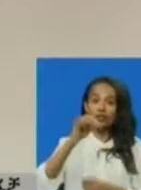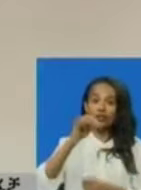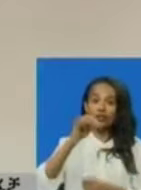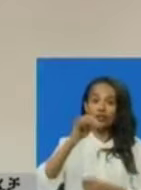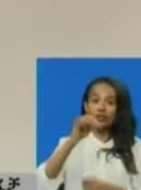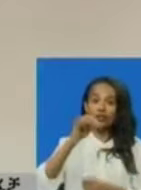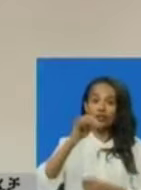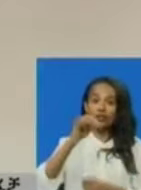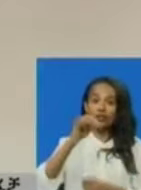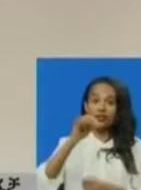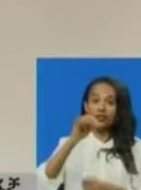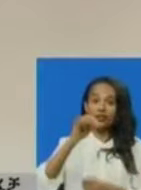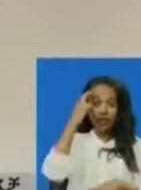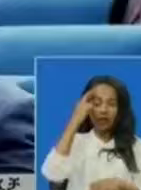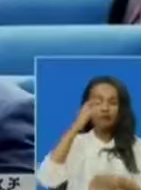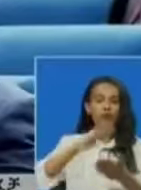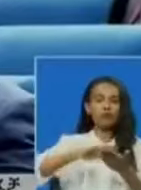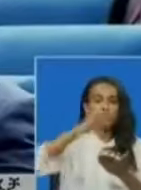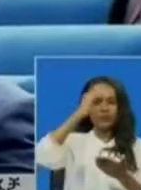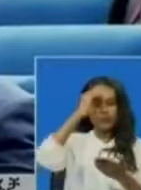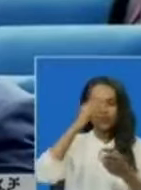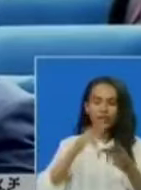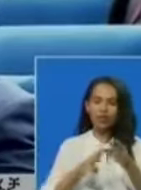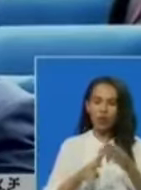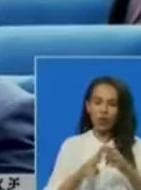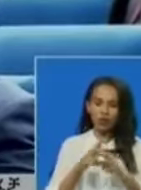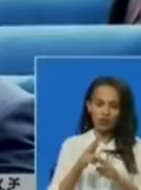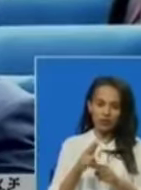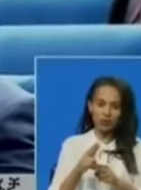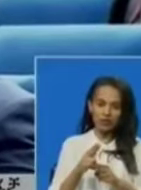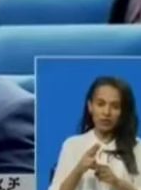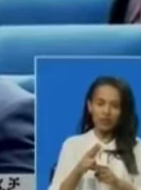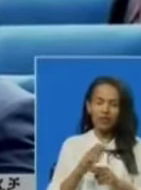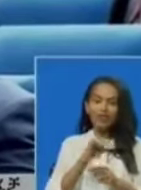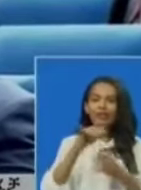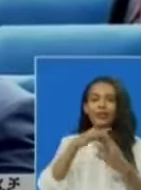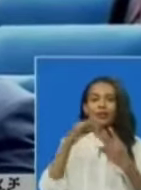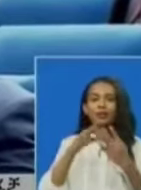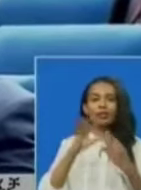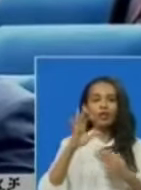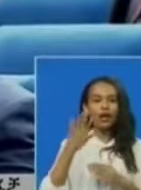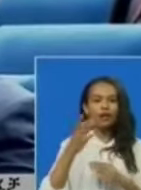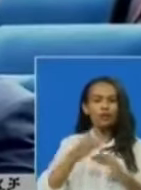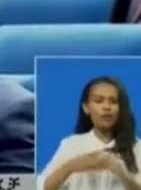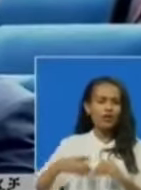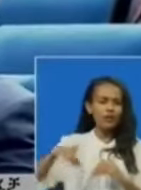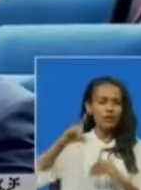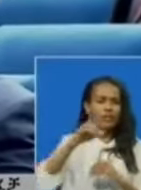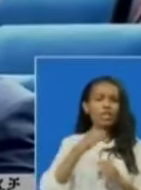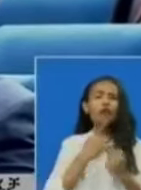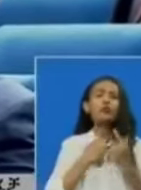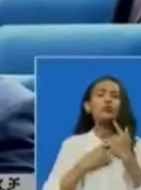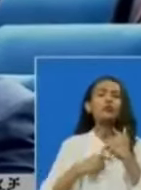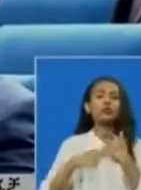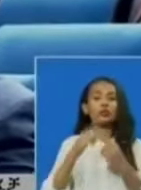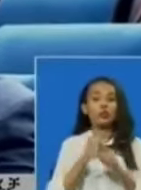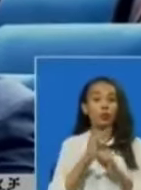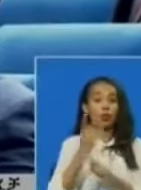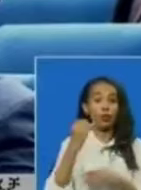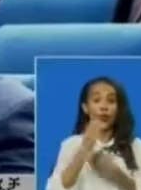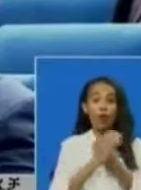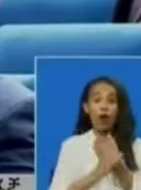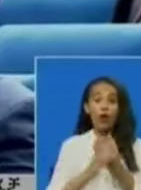ሀገራችን ትምህርት የተቋረጠበት፣ እንደ ምርጫ ያሉ በከፍተኛ ጉጉት ሲጠበቁ የነበሩ